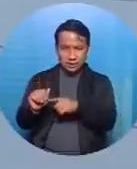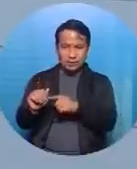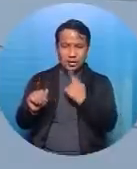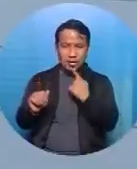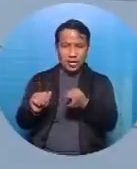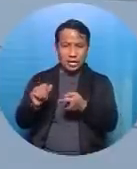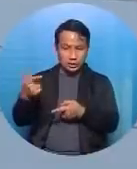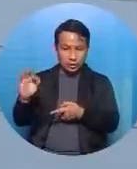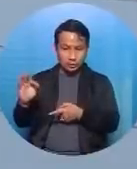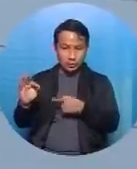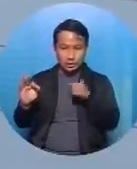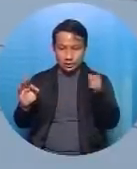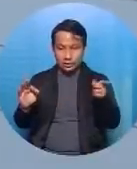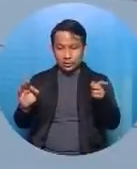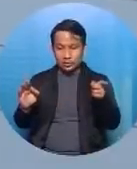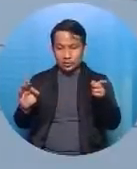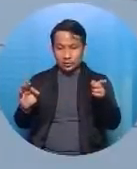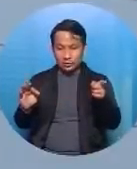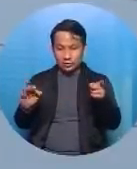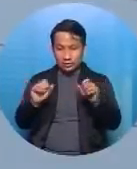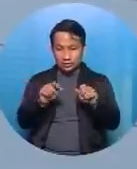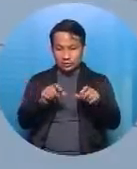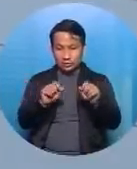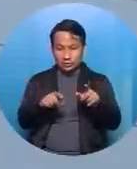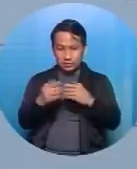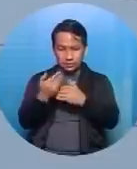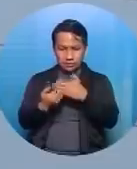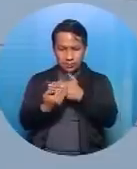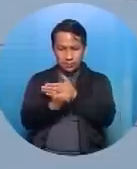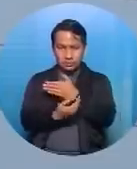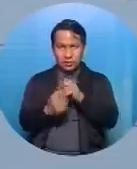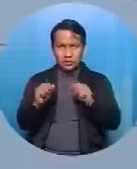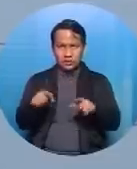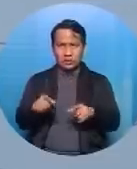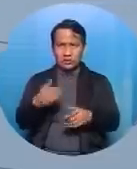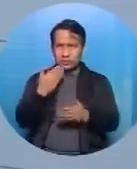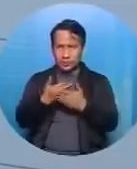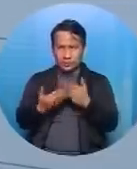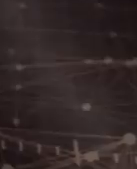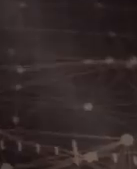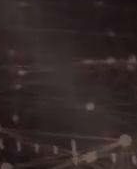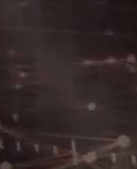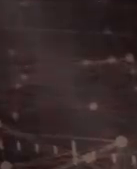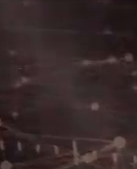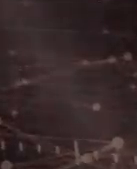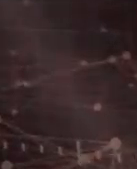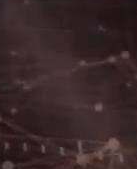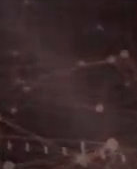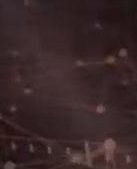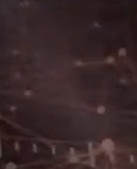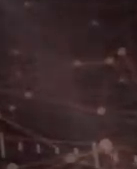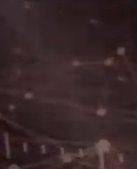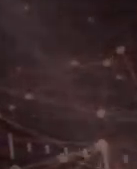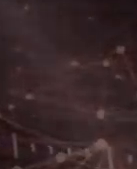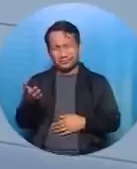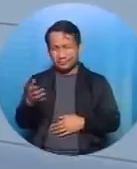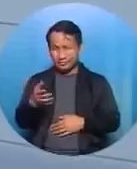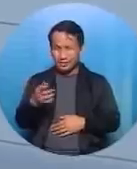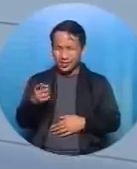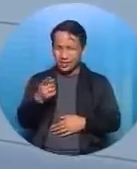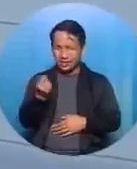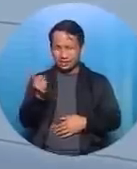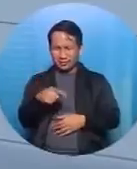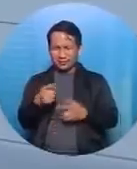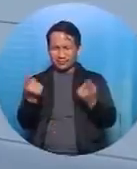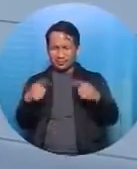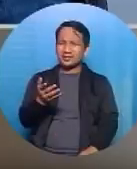yung sinasabing kabit at tindera po sa bakery. Ma'am Angelica, magandang umaga. Yes po. Ma'am. Ano